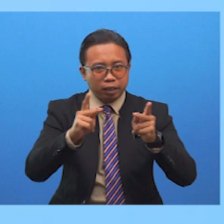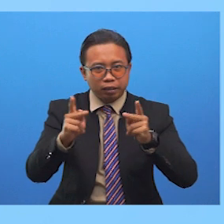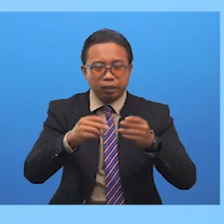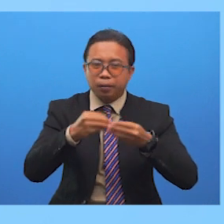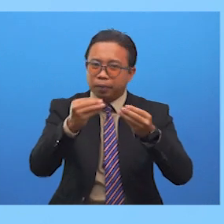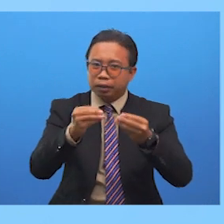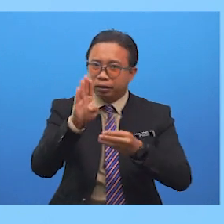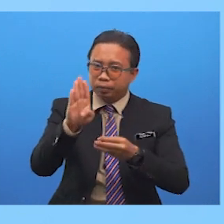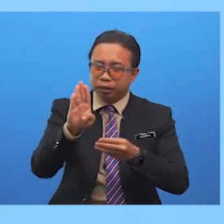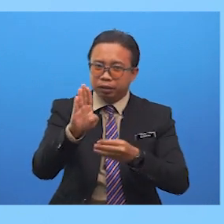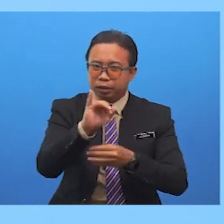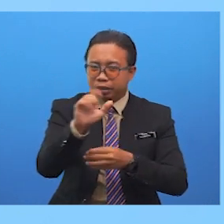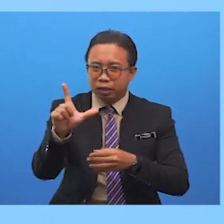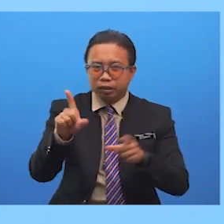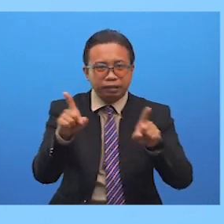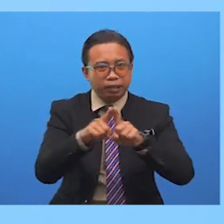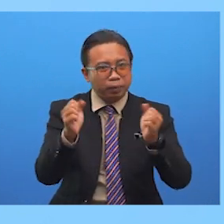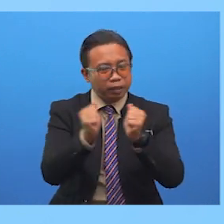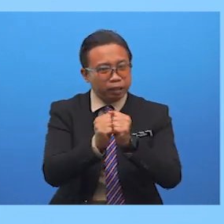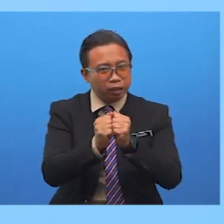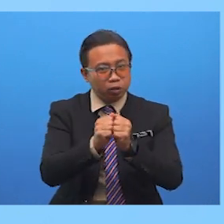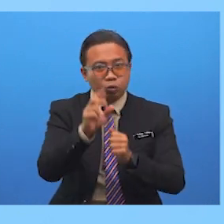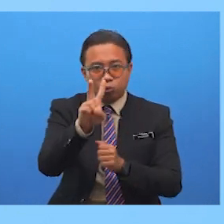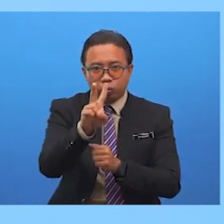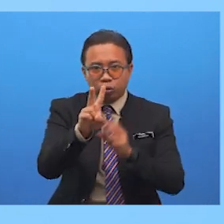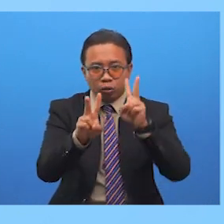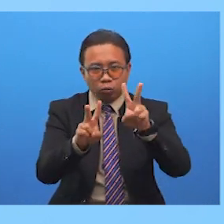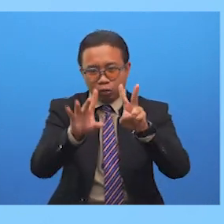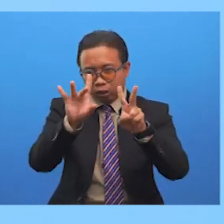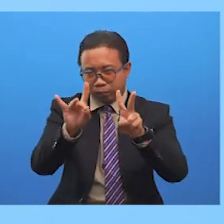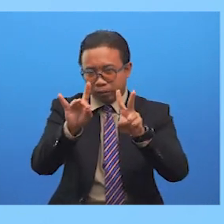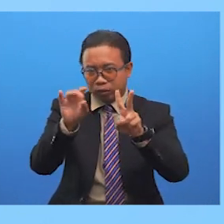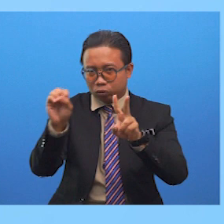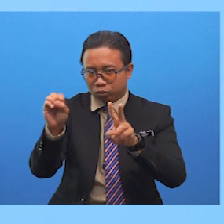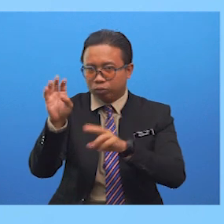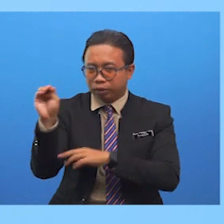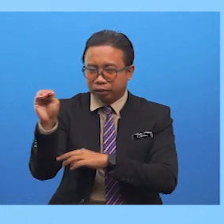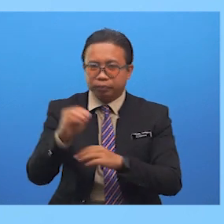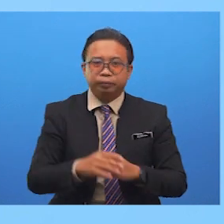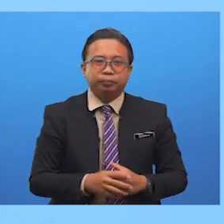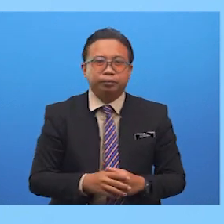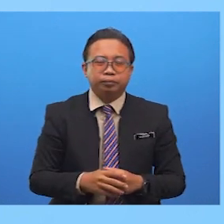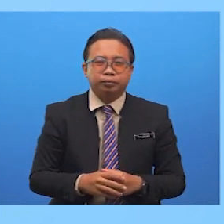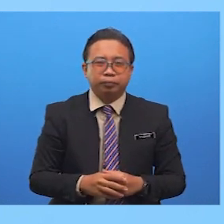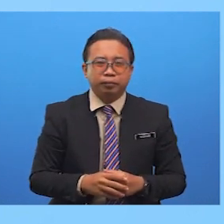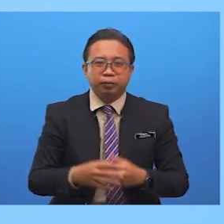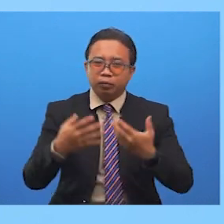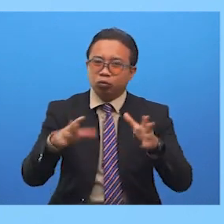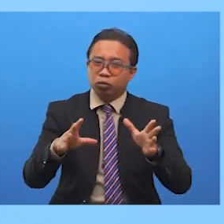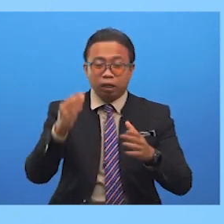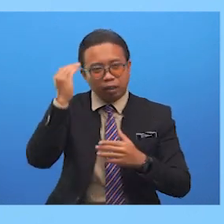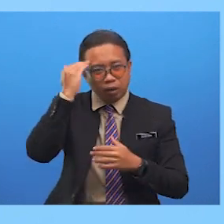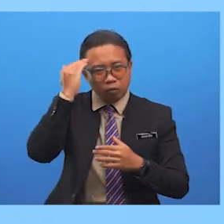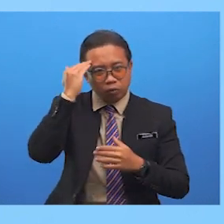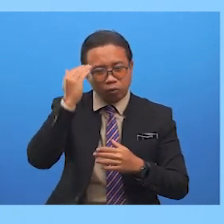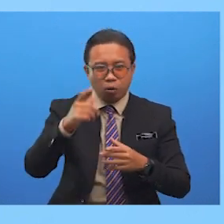kereta pagi ping adalah bersamaan dengan 280 m sepertimana